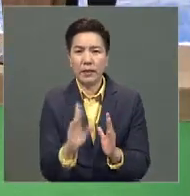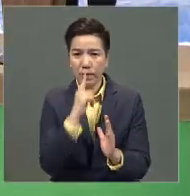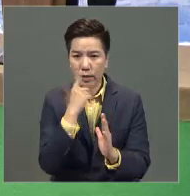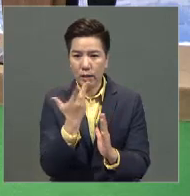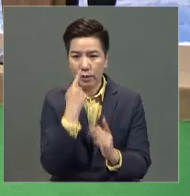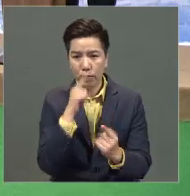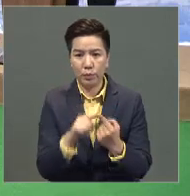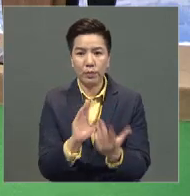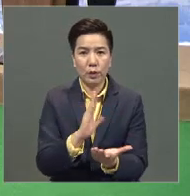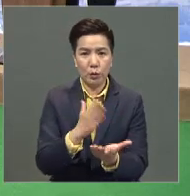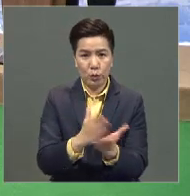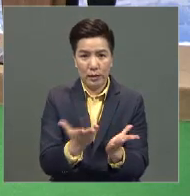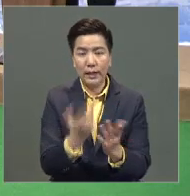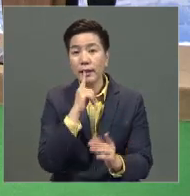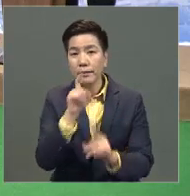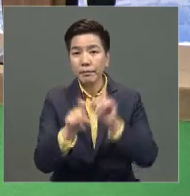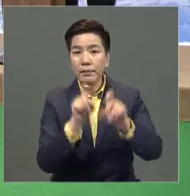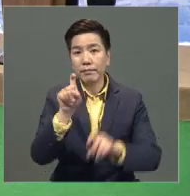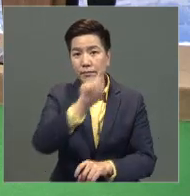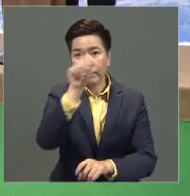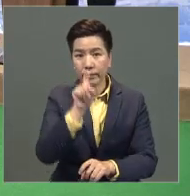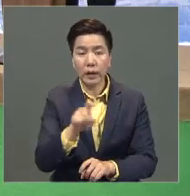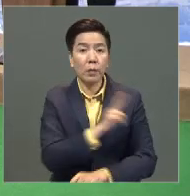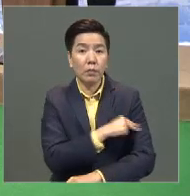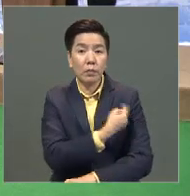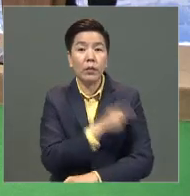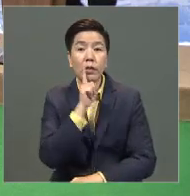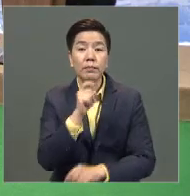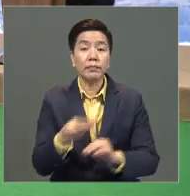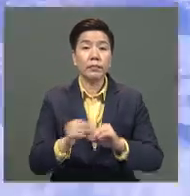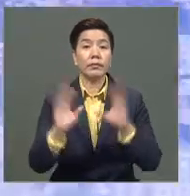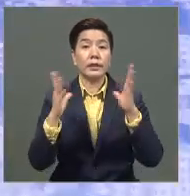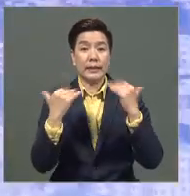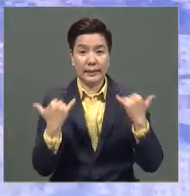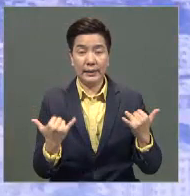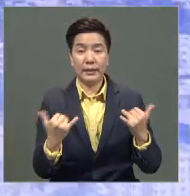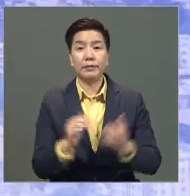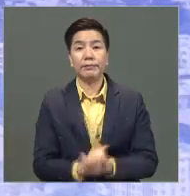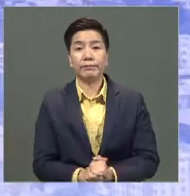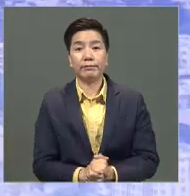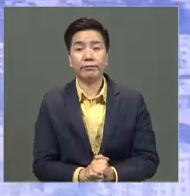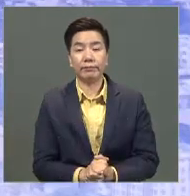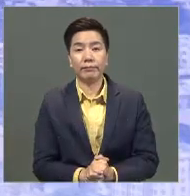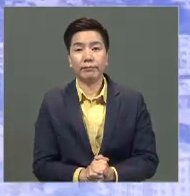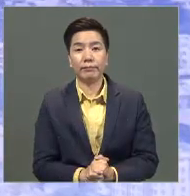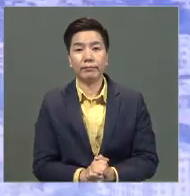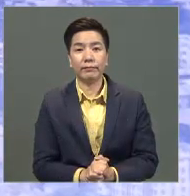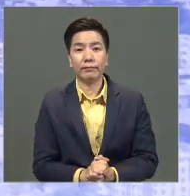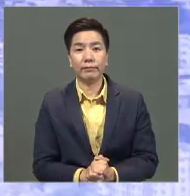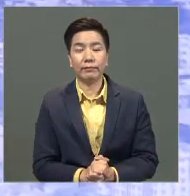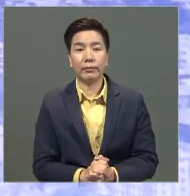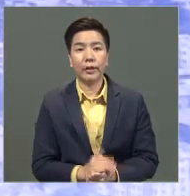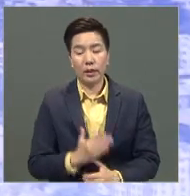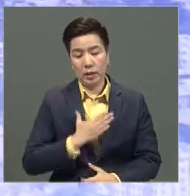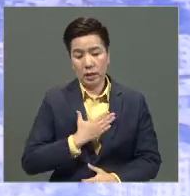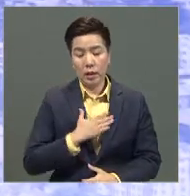นุญาตไว้เท่านี้ครับสำหรับในส่วนของคำถามนะครับคุณหมอมีอะไรจะฝากทิ้งท้ายเพิ่มเติมไหม ครับนำเรียนนะครับว่าก็ในนามของ